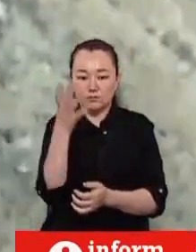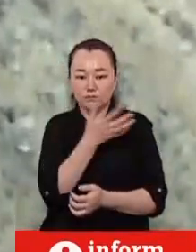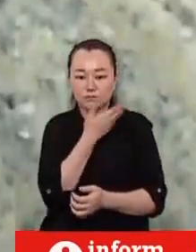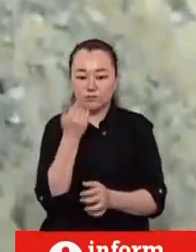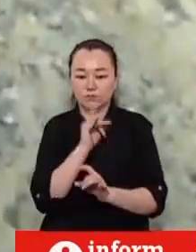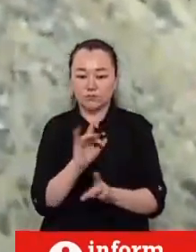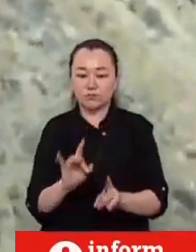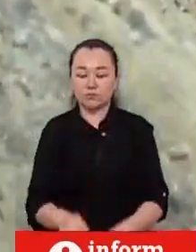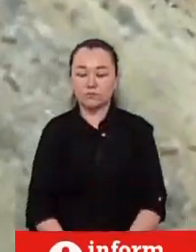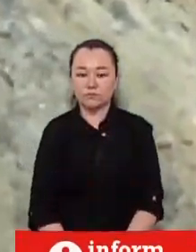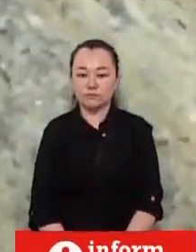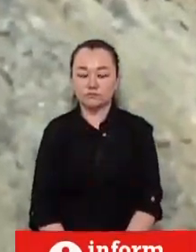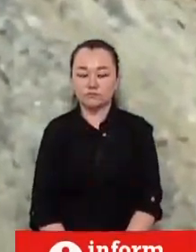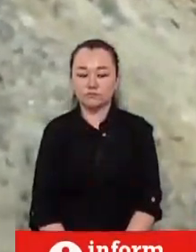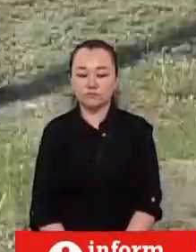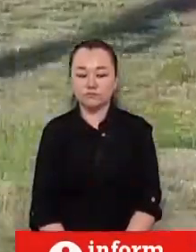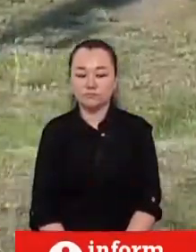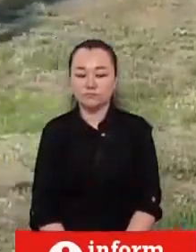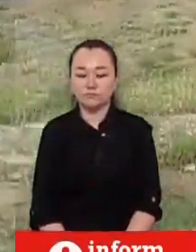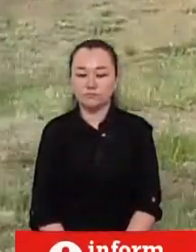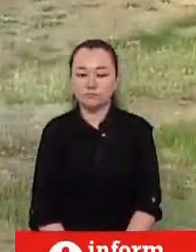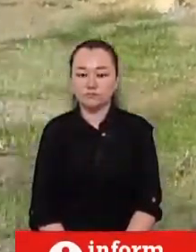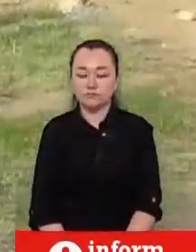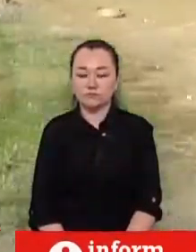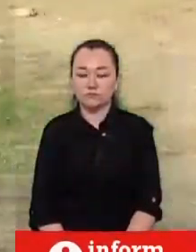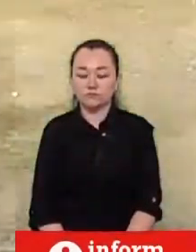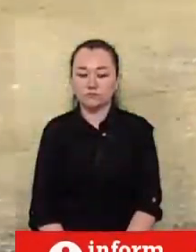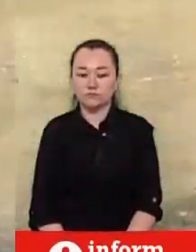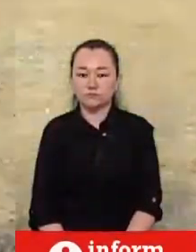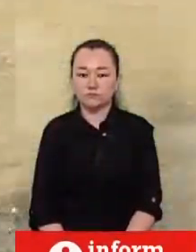олар. Айгүл Мырзағалиқызы, Талғат Нугманов, Информбюро, солтүстік Қазақстан облысы.